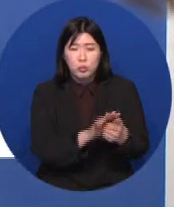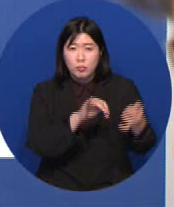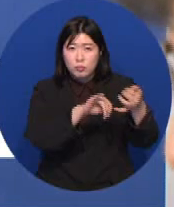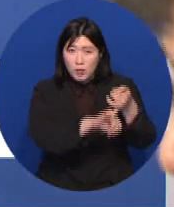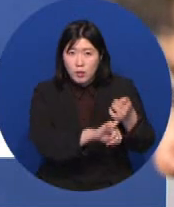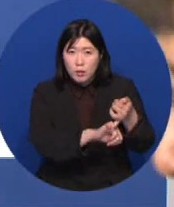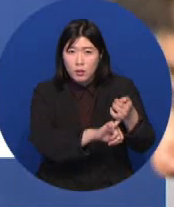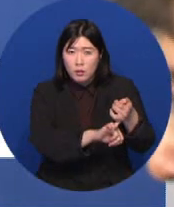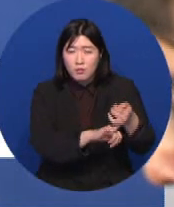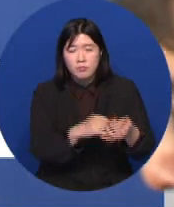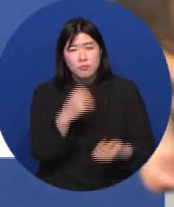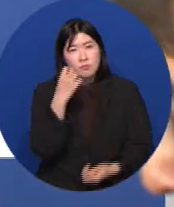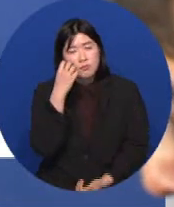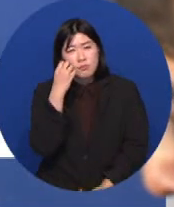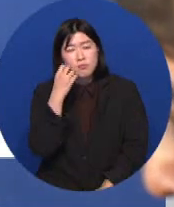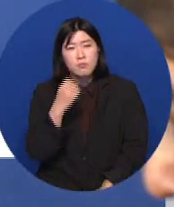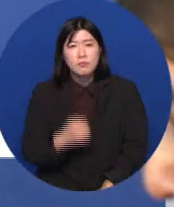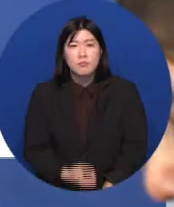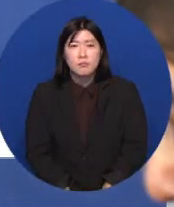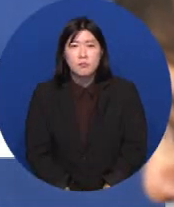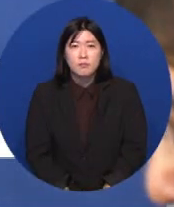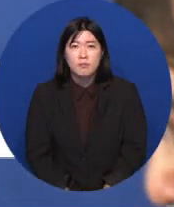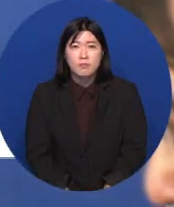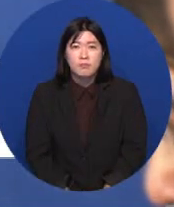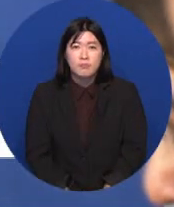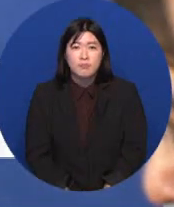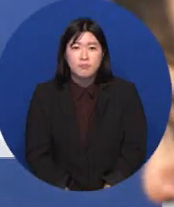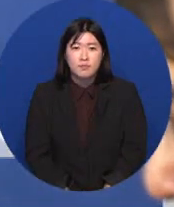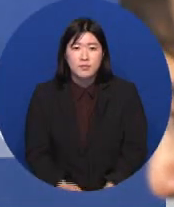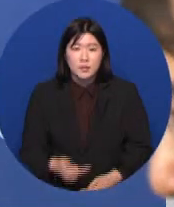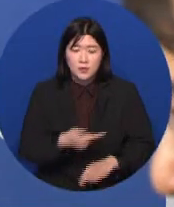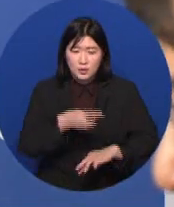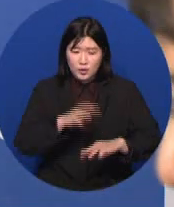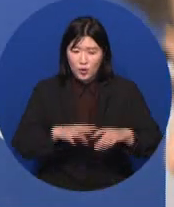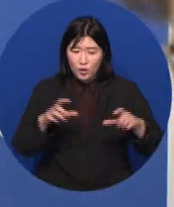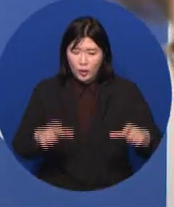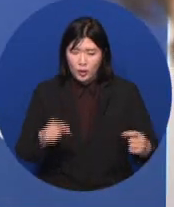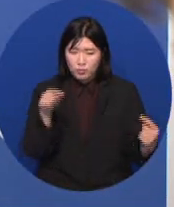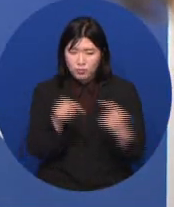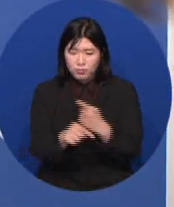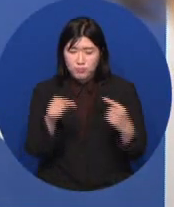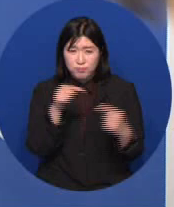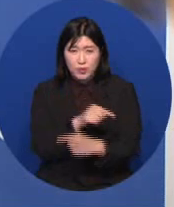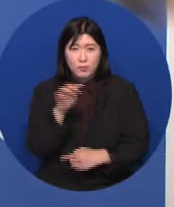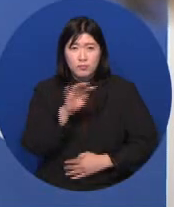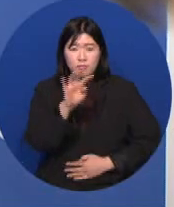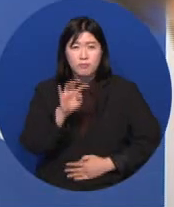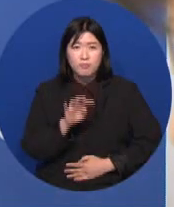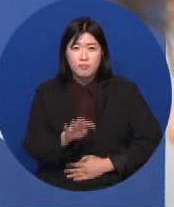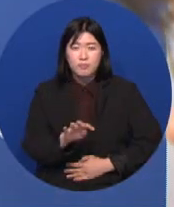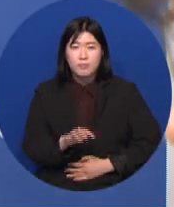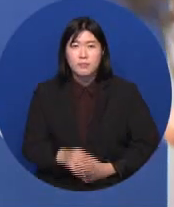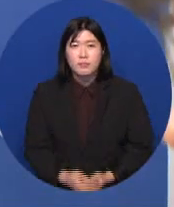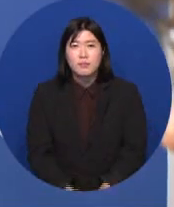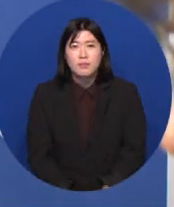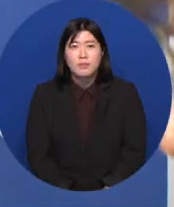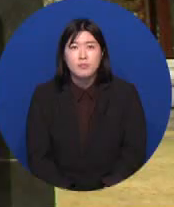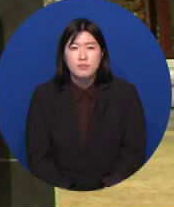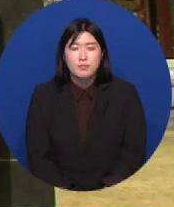신설되도록 대선 후보에 건의하겠다는 발언까지 논란이 되면서 지역 현안에 대한 소통 부재가 여전하다는 시각도